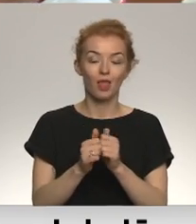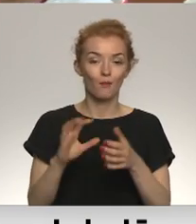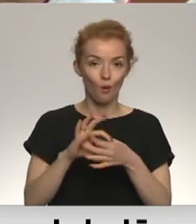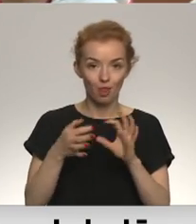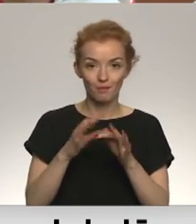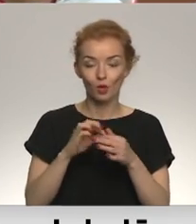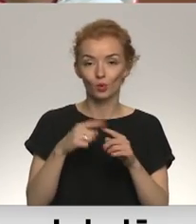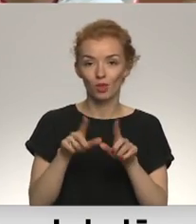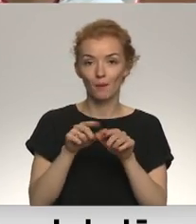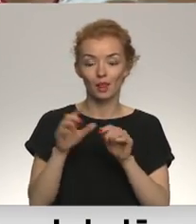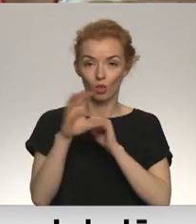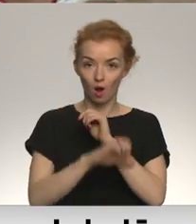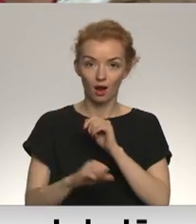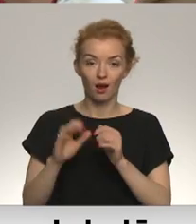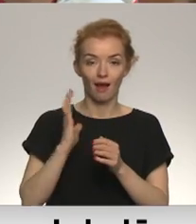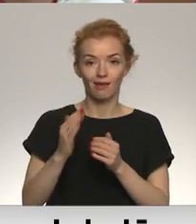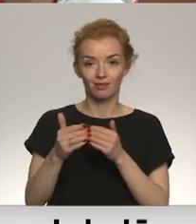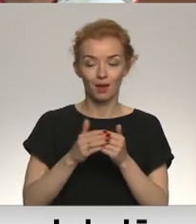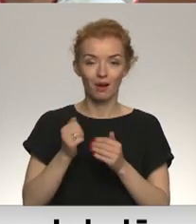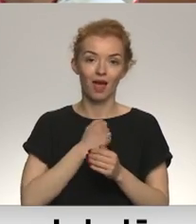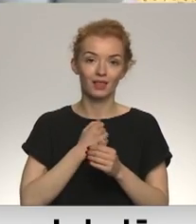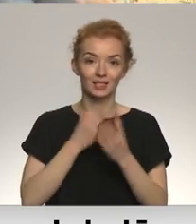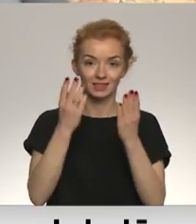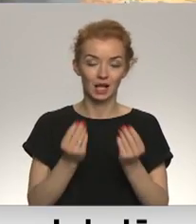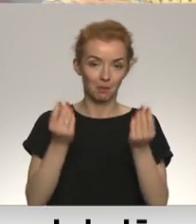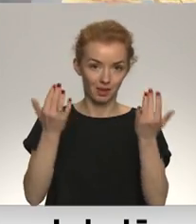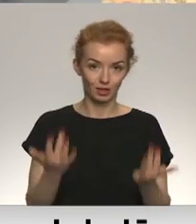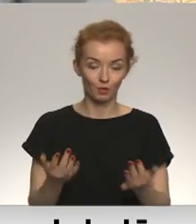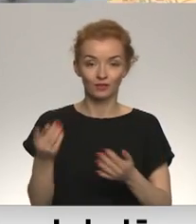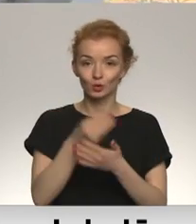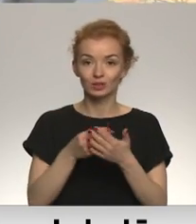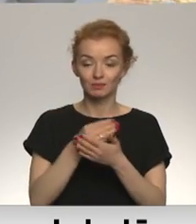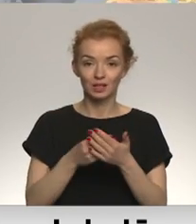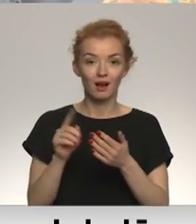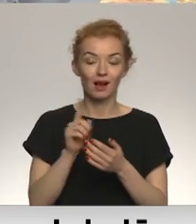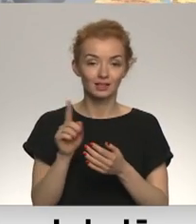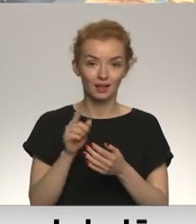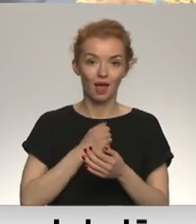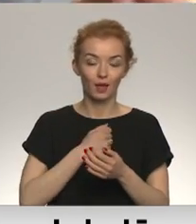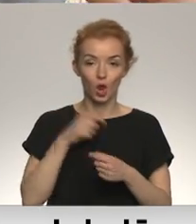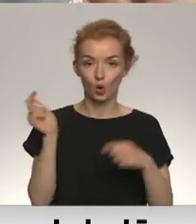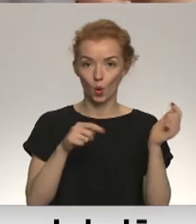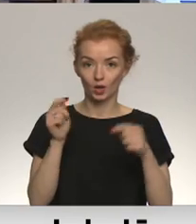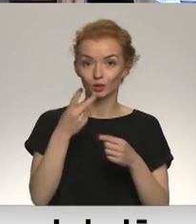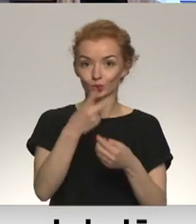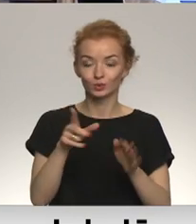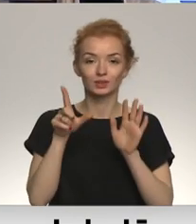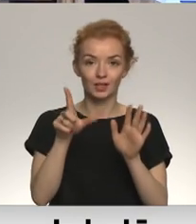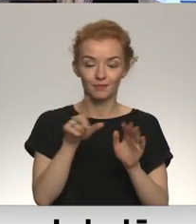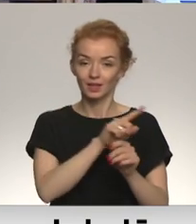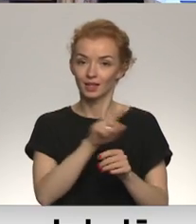kā arī aprīļa nogalē gaidāmās Latgales dienas pasākumiem. Nozīmīgākais no tiem Latgales kongress notiks 27.